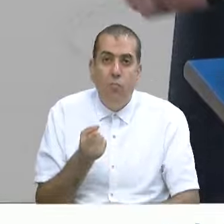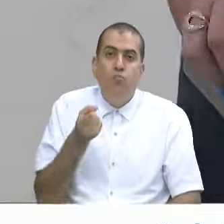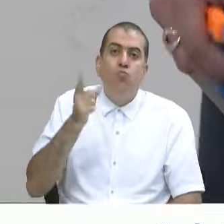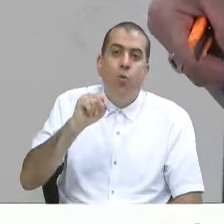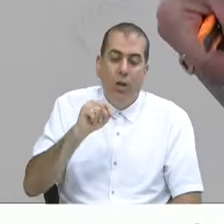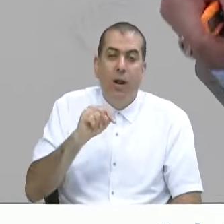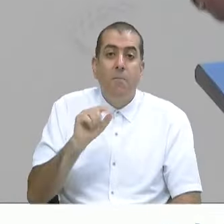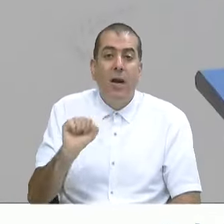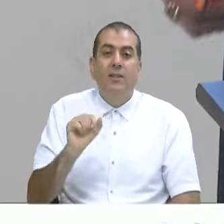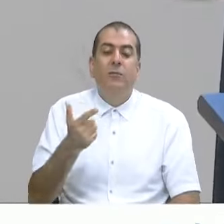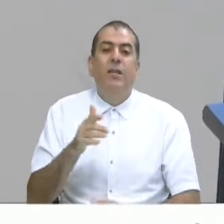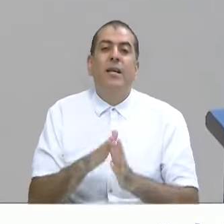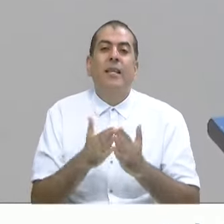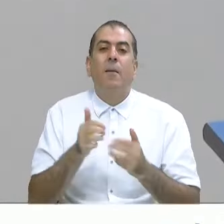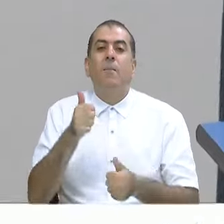التربيه